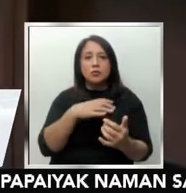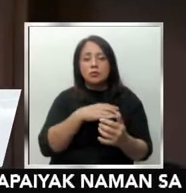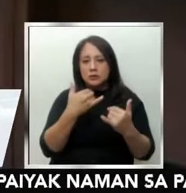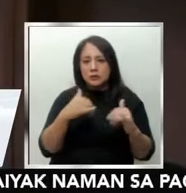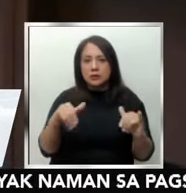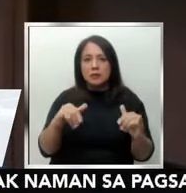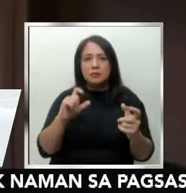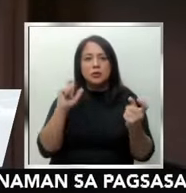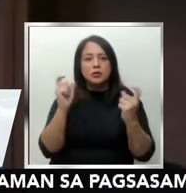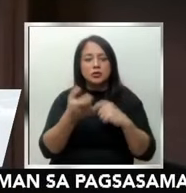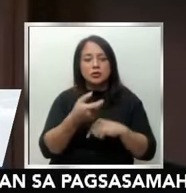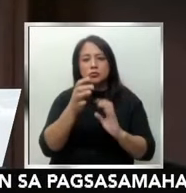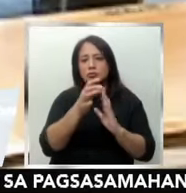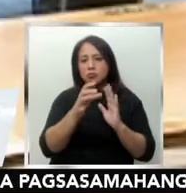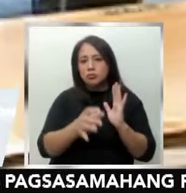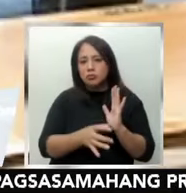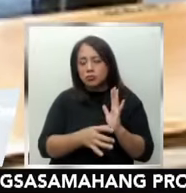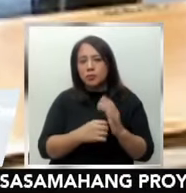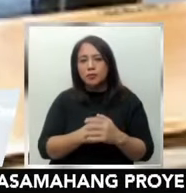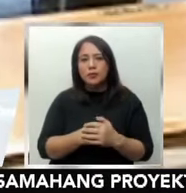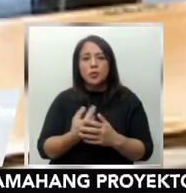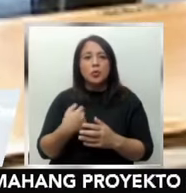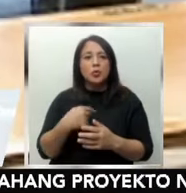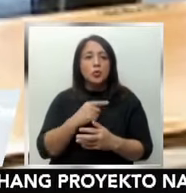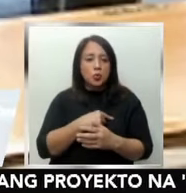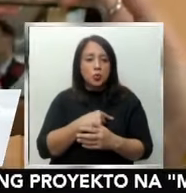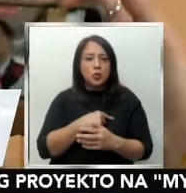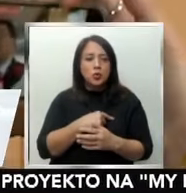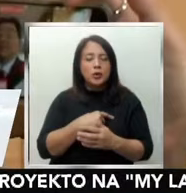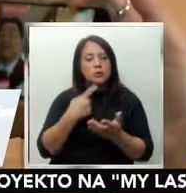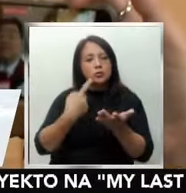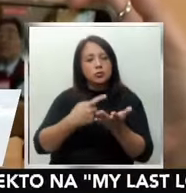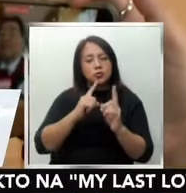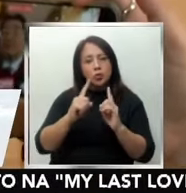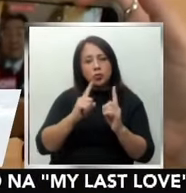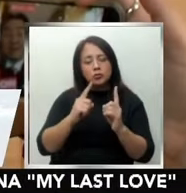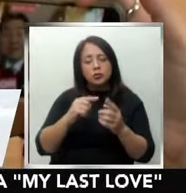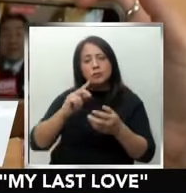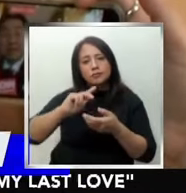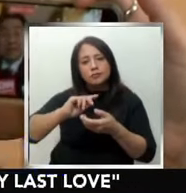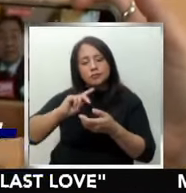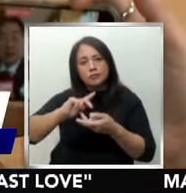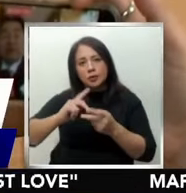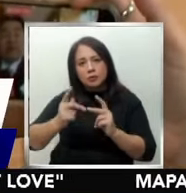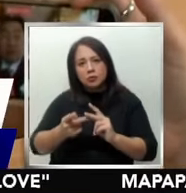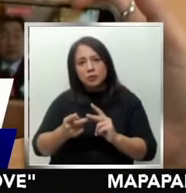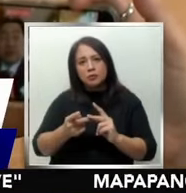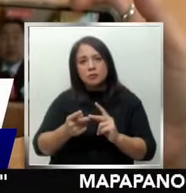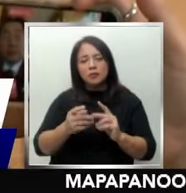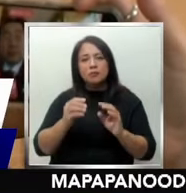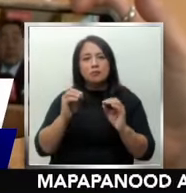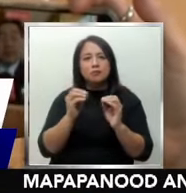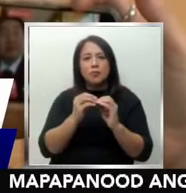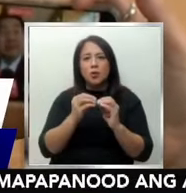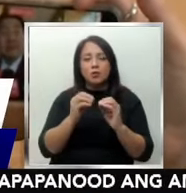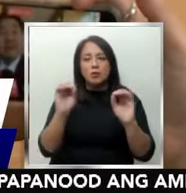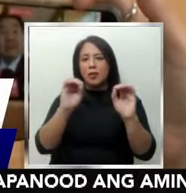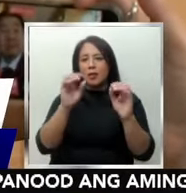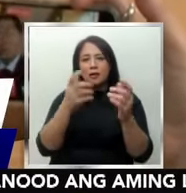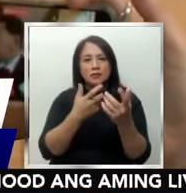sa konstitusyon We will be able to talk to our counterparts there is even more mistrust if it will be Congress proposing